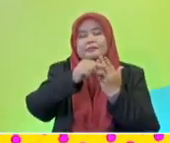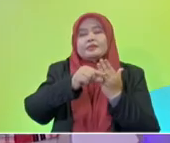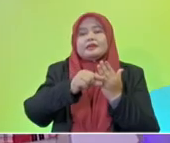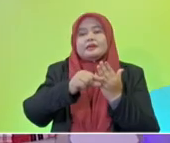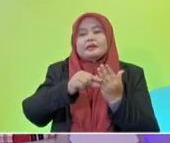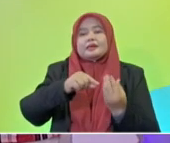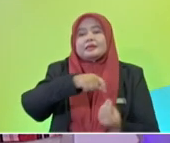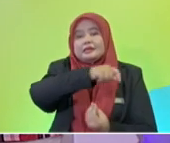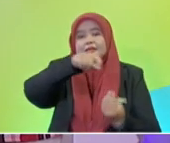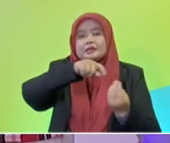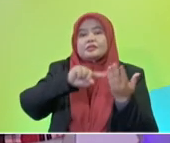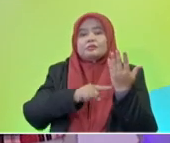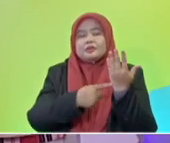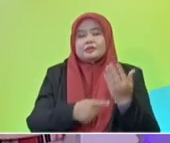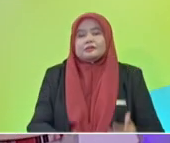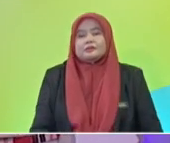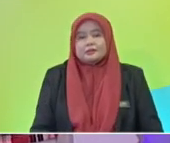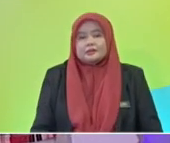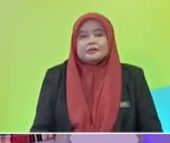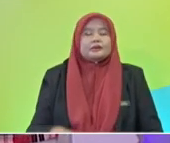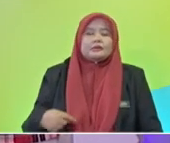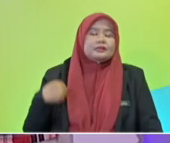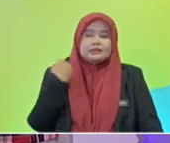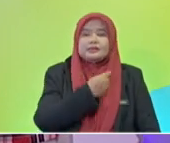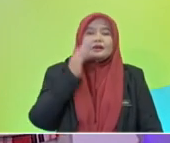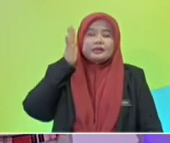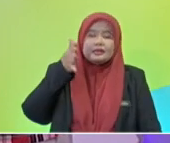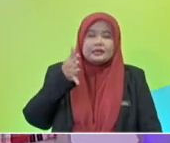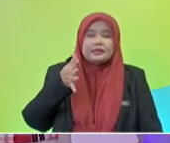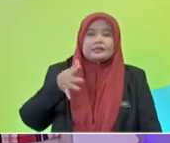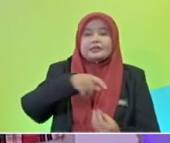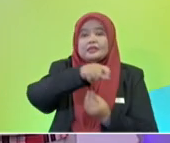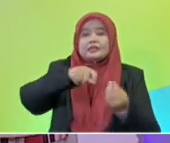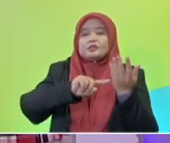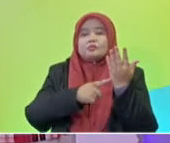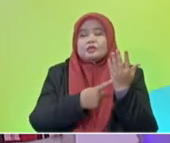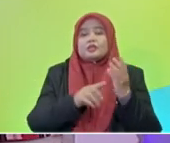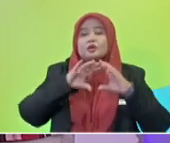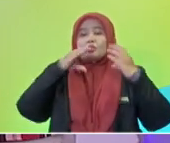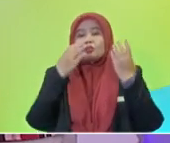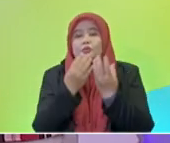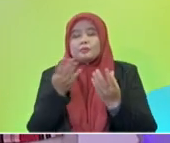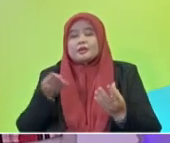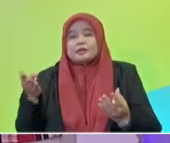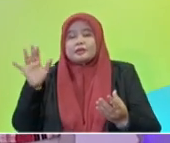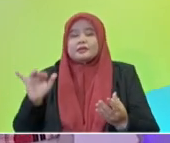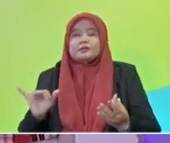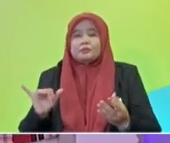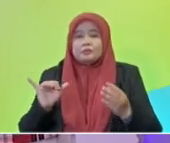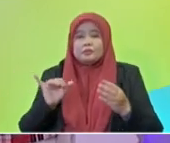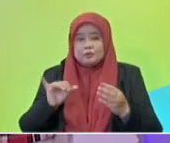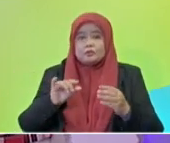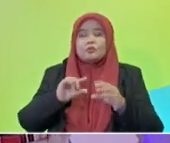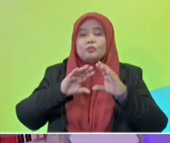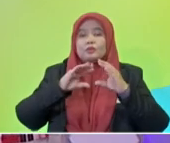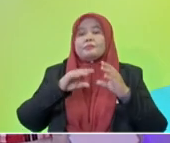ha dalam Ini program Ini Mira sebenarnya kita akan kitar semula kita kumpul barang-barang yang kita boleh kitar semula itu dan kita